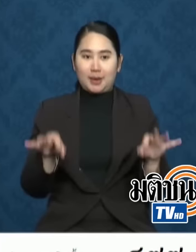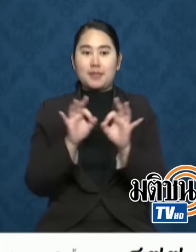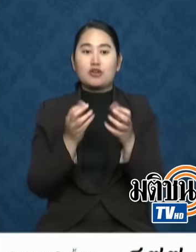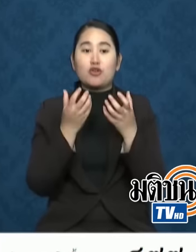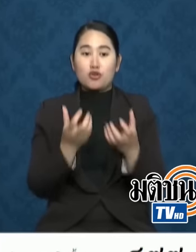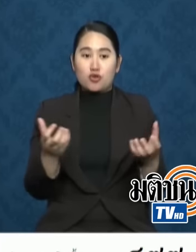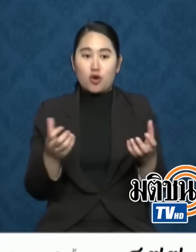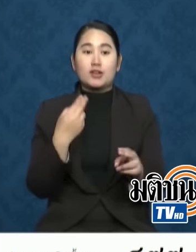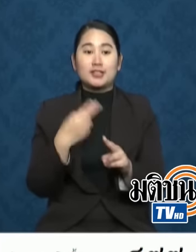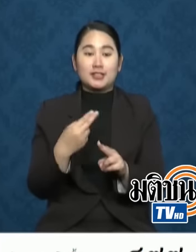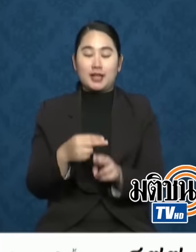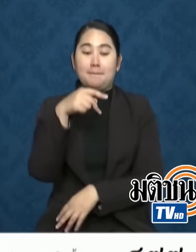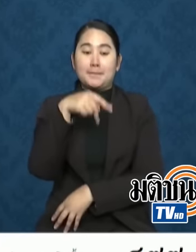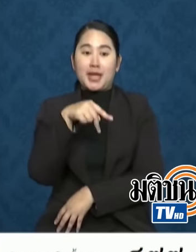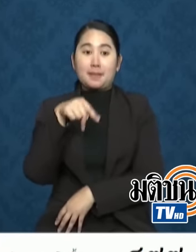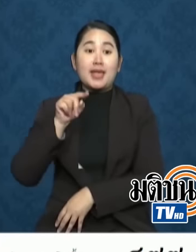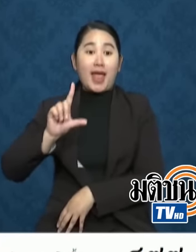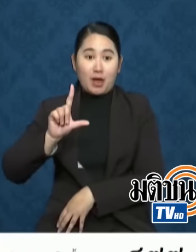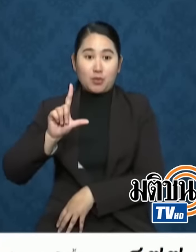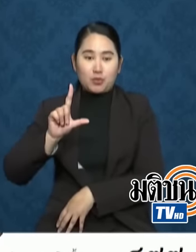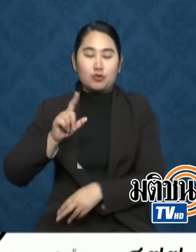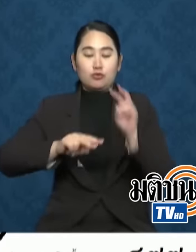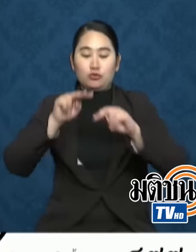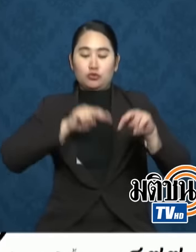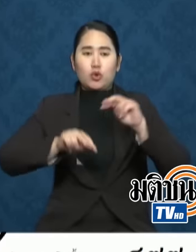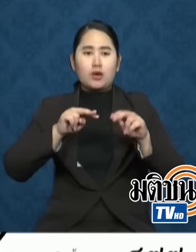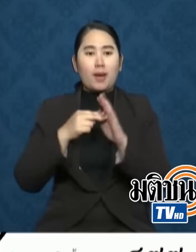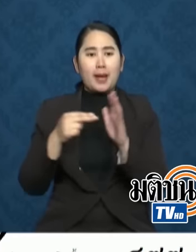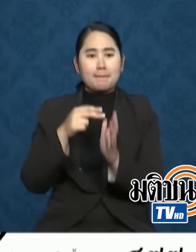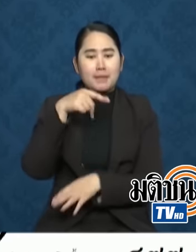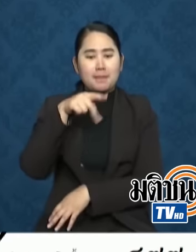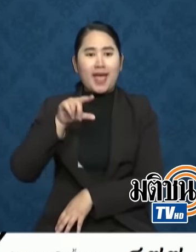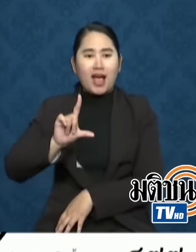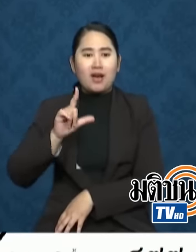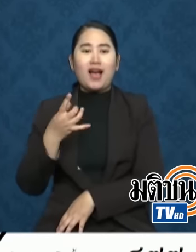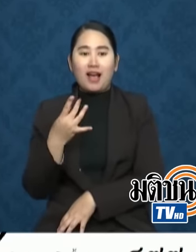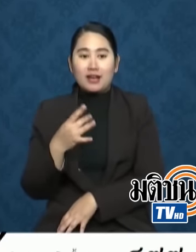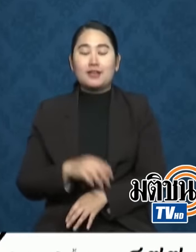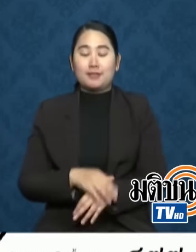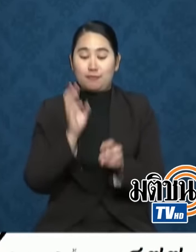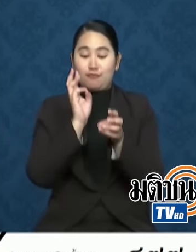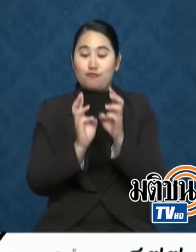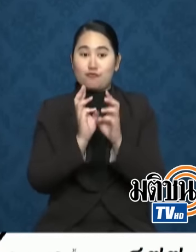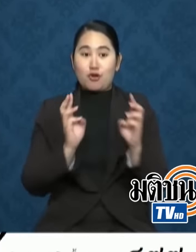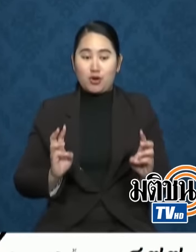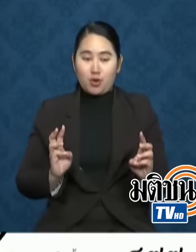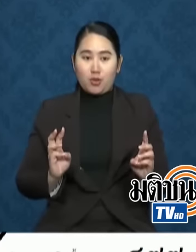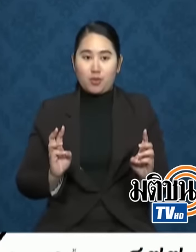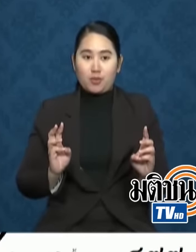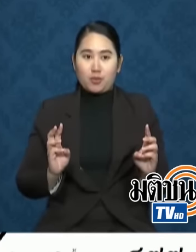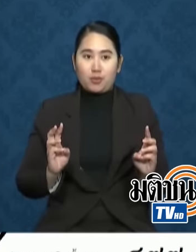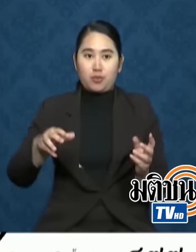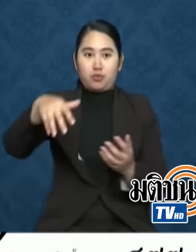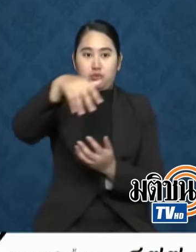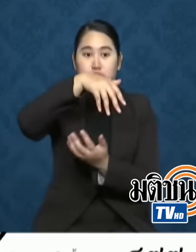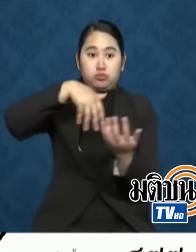าศ PBL หรือว่าชั้นบรรยากาศใกล้พื้นผิวโลกชั้นบรรยากาศ PBL คืออะไรคือชั้นที่ค่า PM 2.5 ไม่สามารถผ่านออกไปได้เ